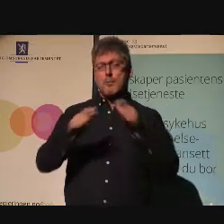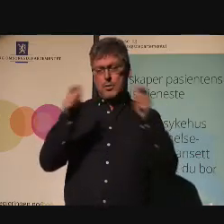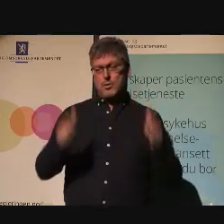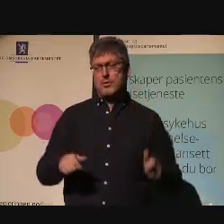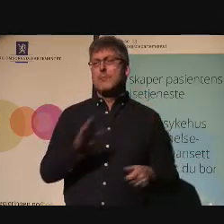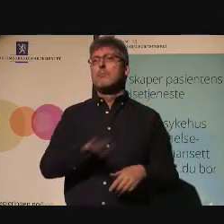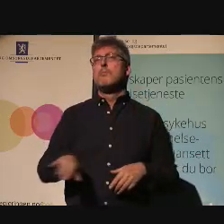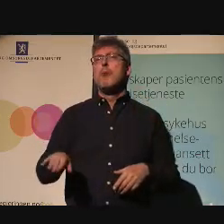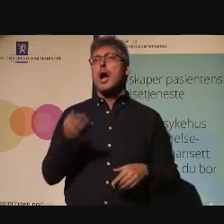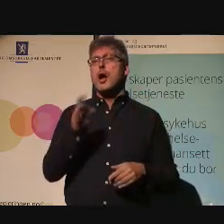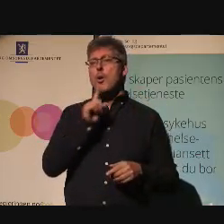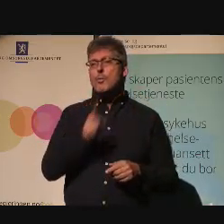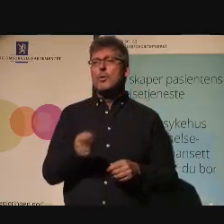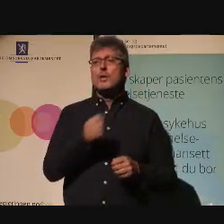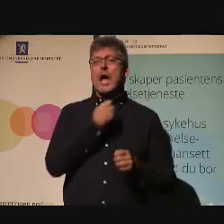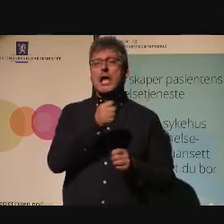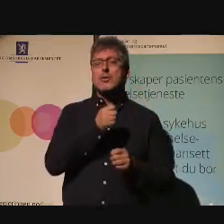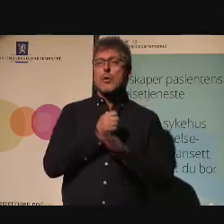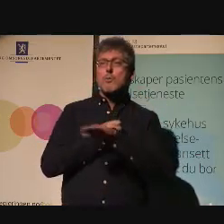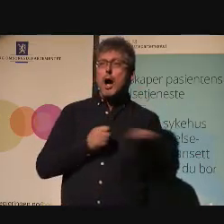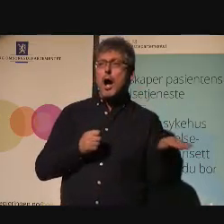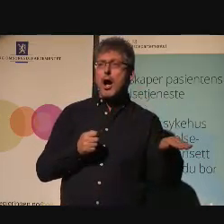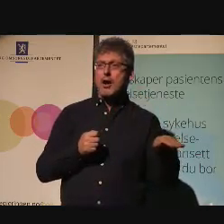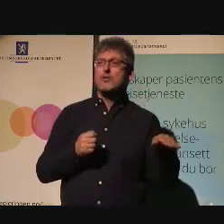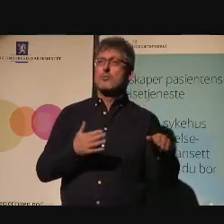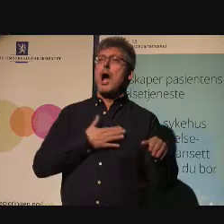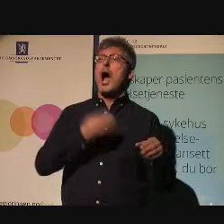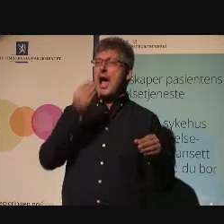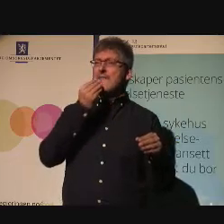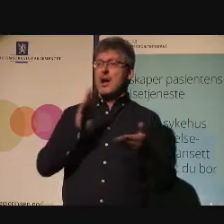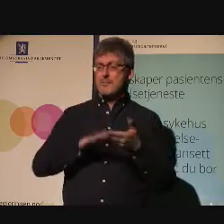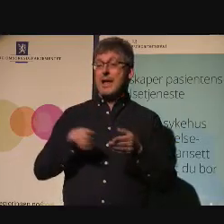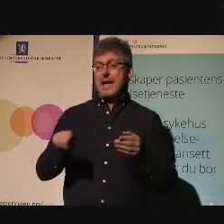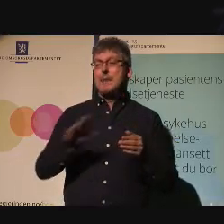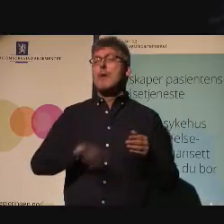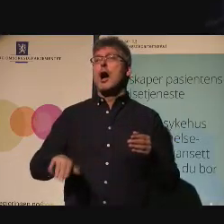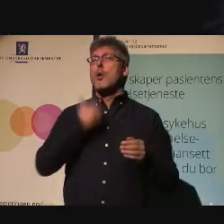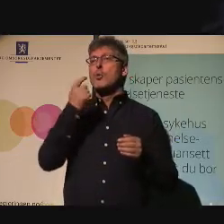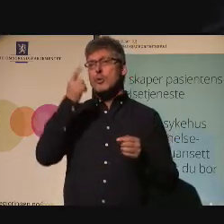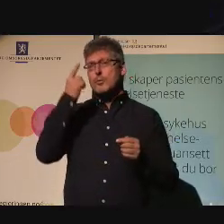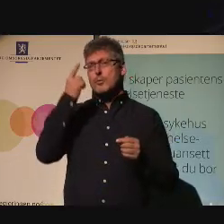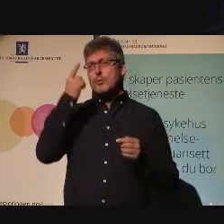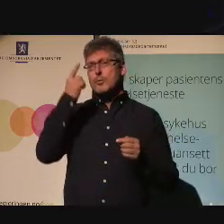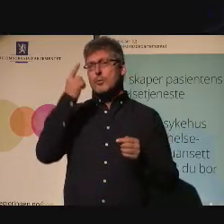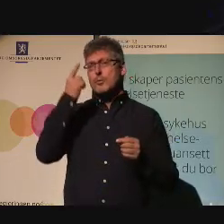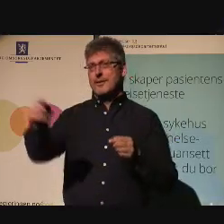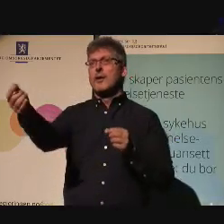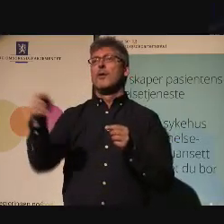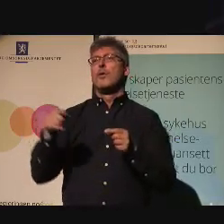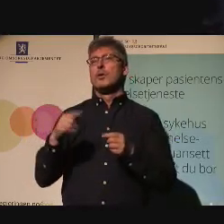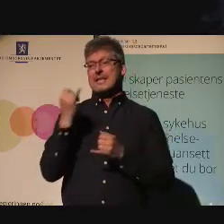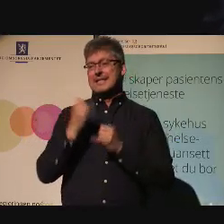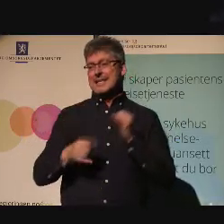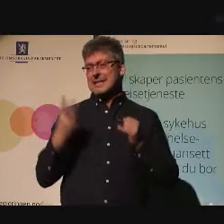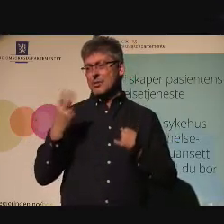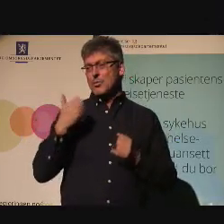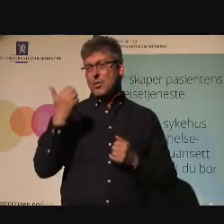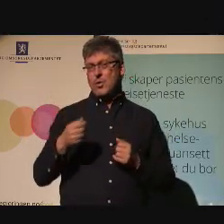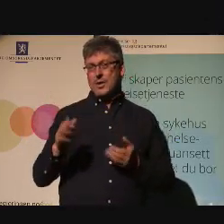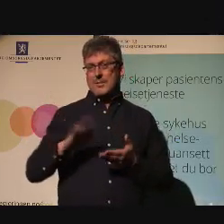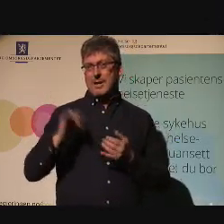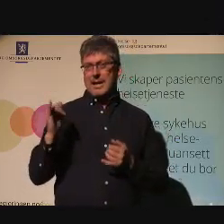hadde intervjuet barn med erfaringer fra barne- og ungdomspsykiatrien. De to siste rådene til Ida var